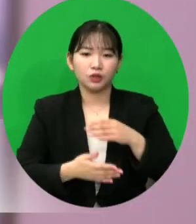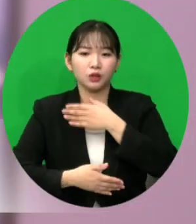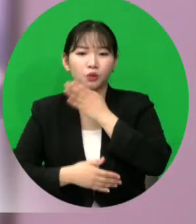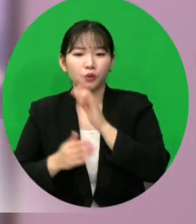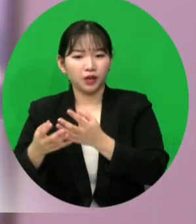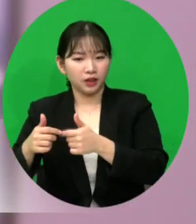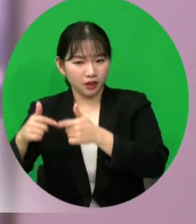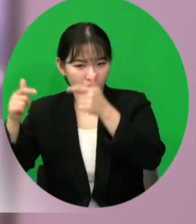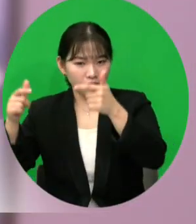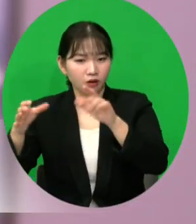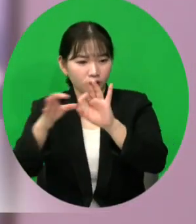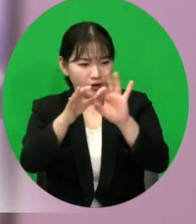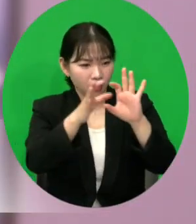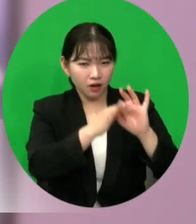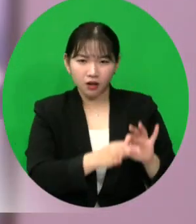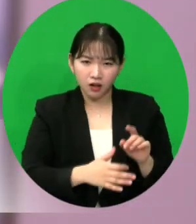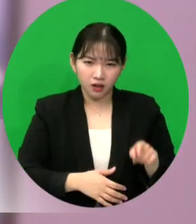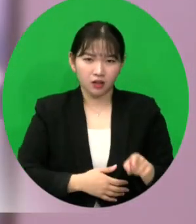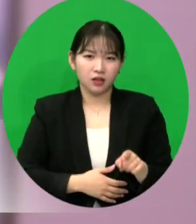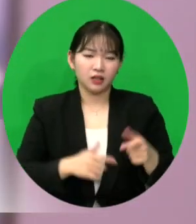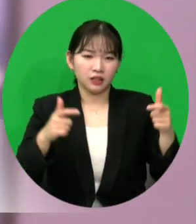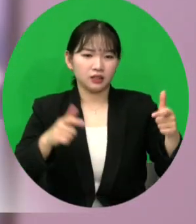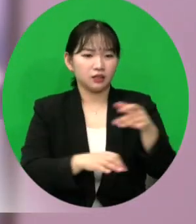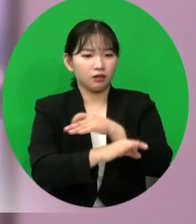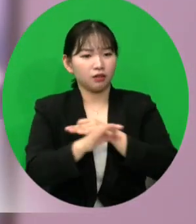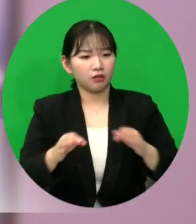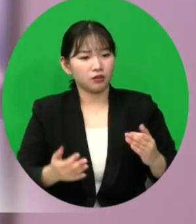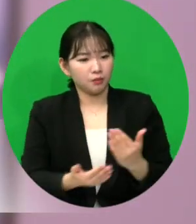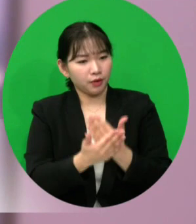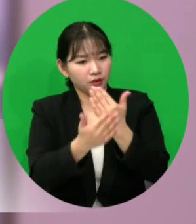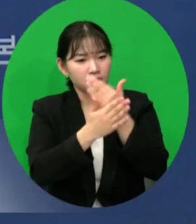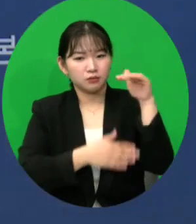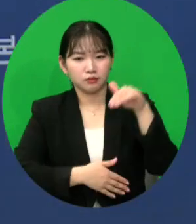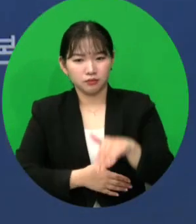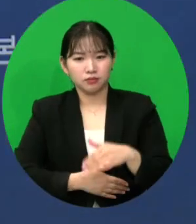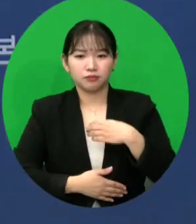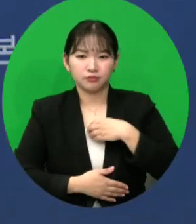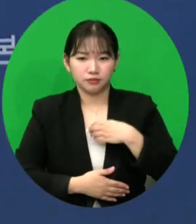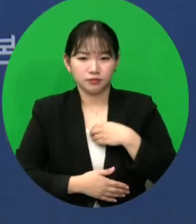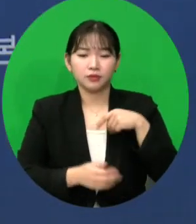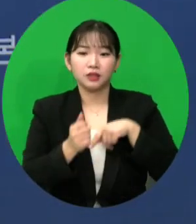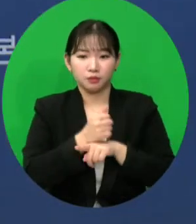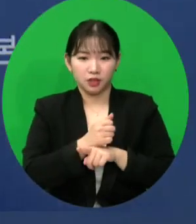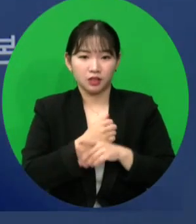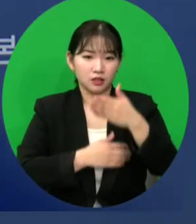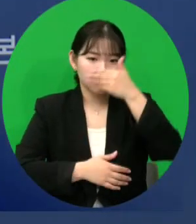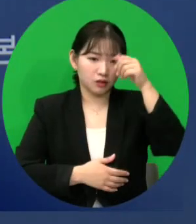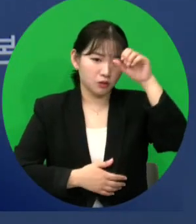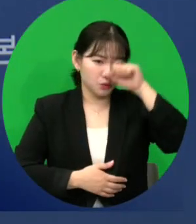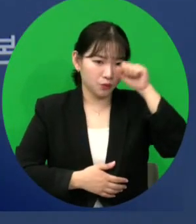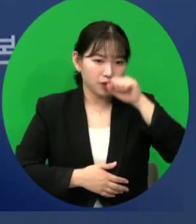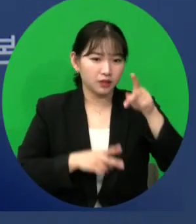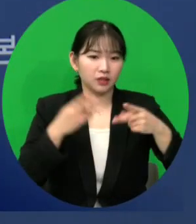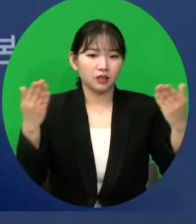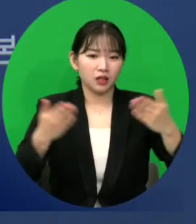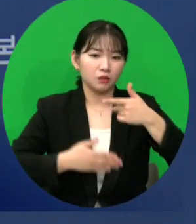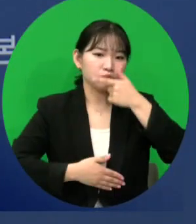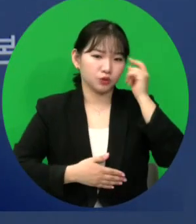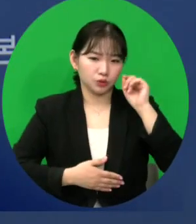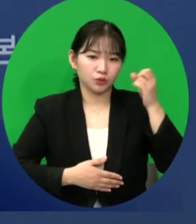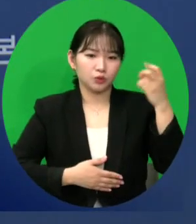맞물려 지역 경제의 성장 잠재력이 약화되고 있음을 의미합니다. 청년들이 선호하는 산업이